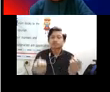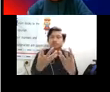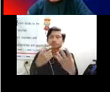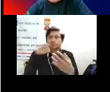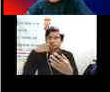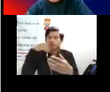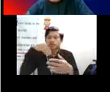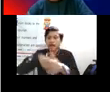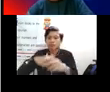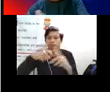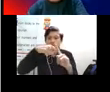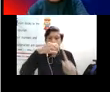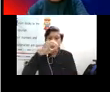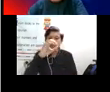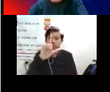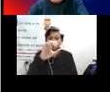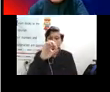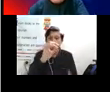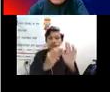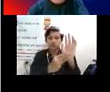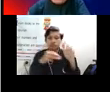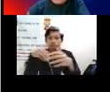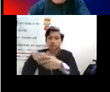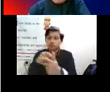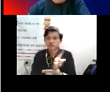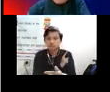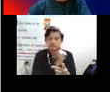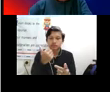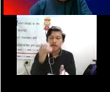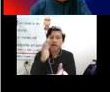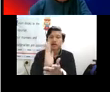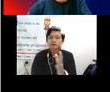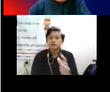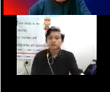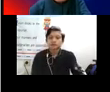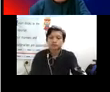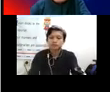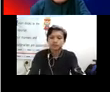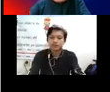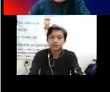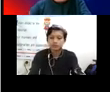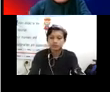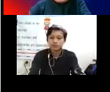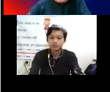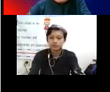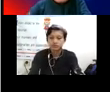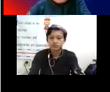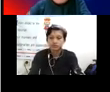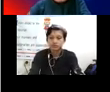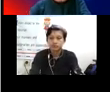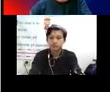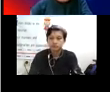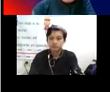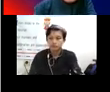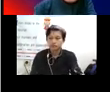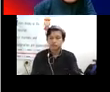nanti di sebelah kanan itu muncul detail dari buku tersebut ini untuk untuk referensi